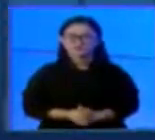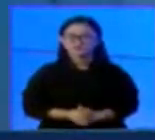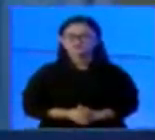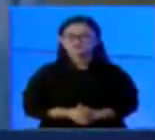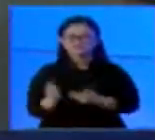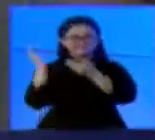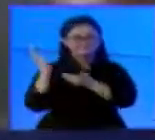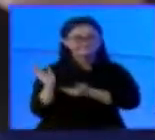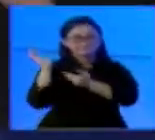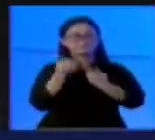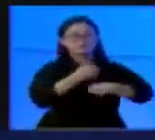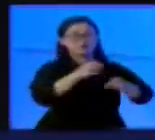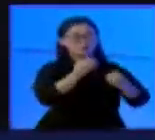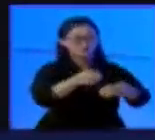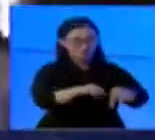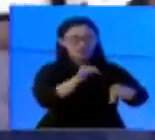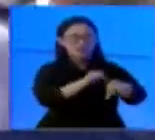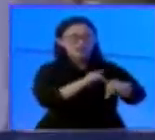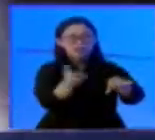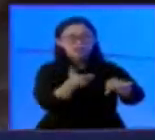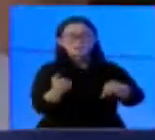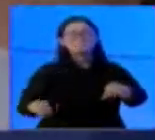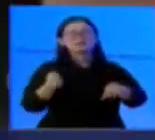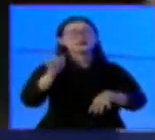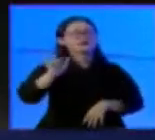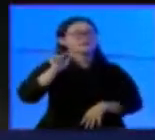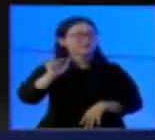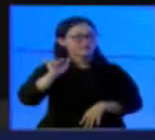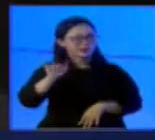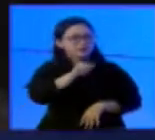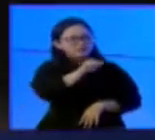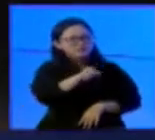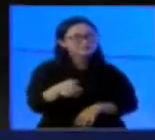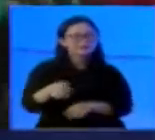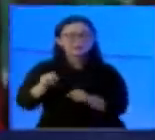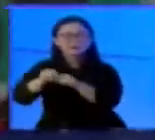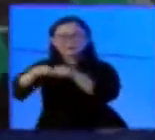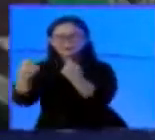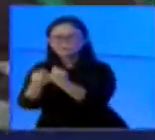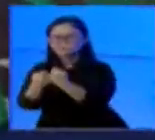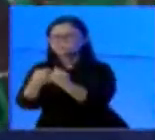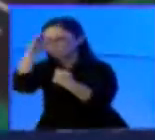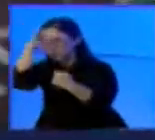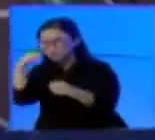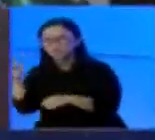Pedagang pasar Serdang Kemayoran panik saat petugas gabungan menggelar razia penggunaan masker.